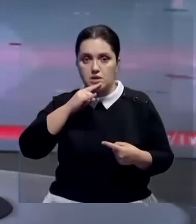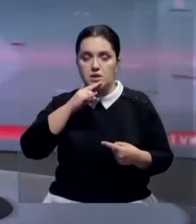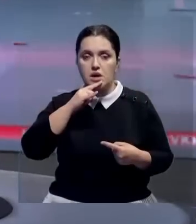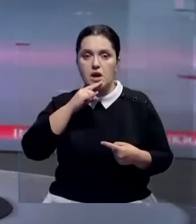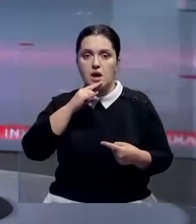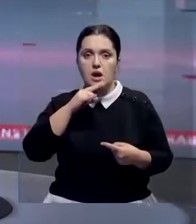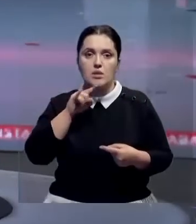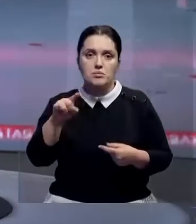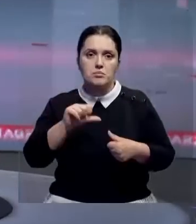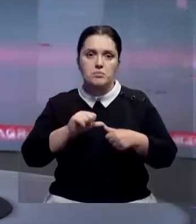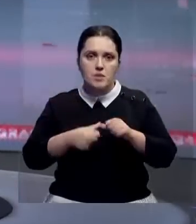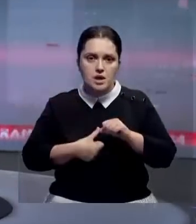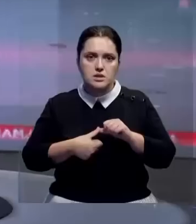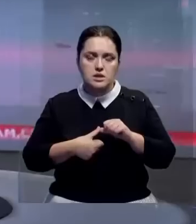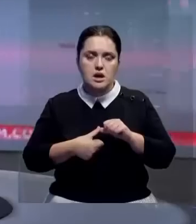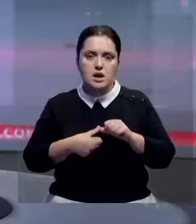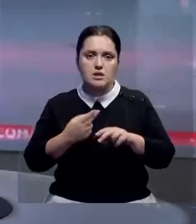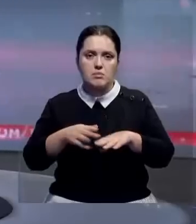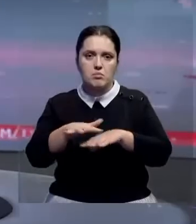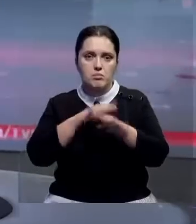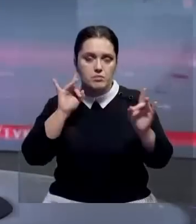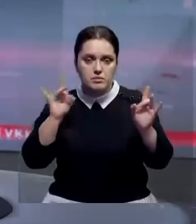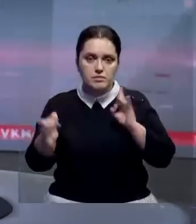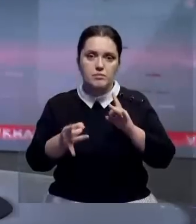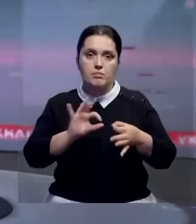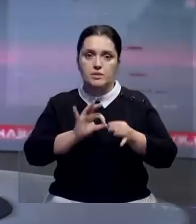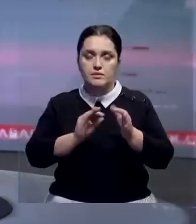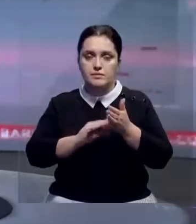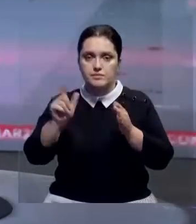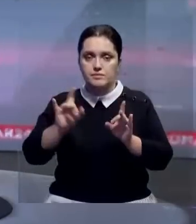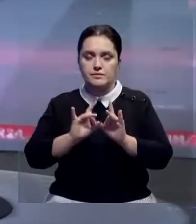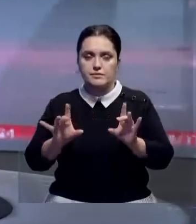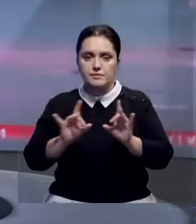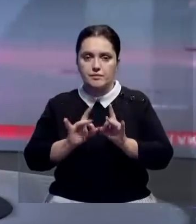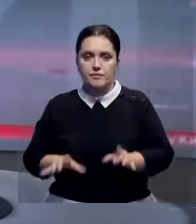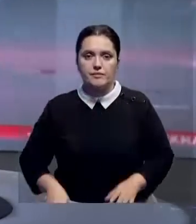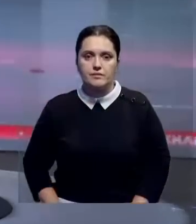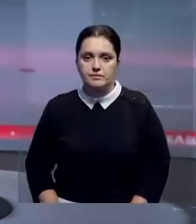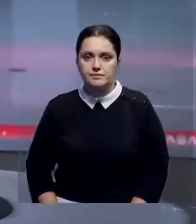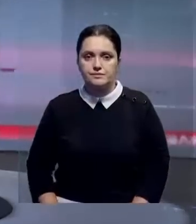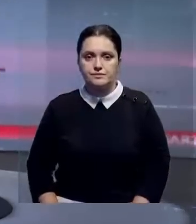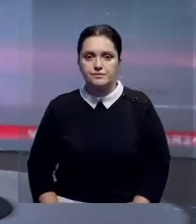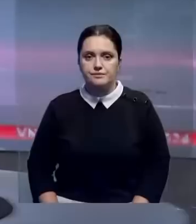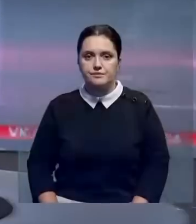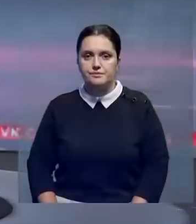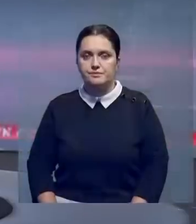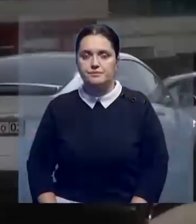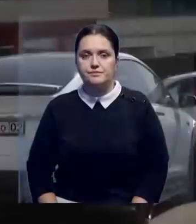Казахстане воздушной гавани постоянно находятся в центре внимания общественности. Подробности у нашего корреспондента Григория Беденко.